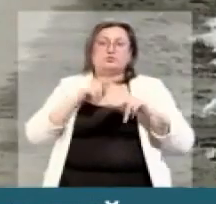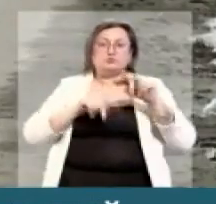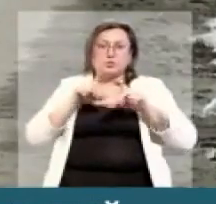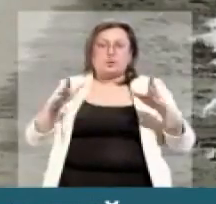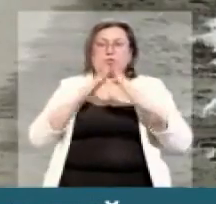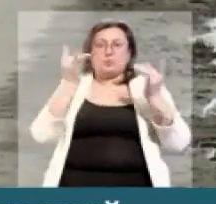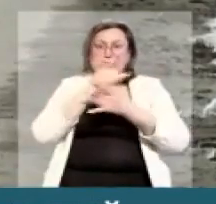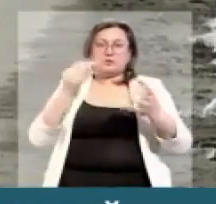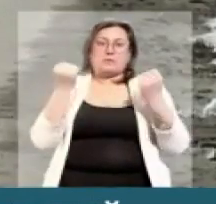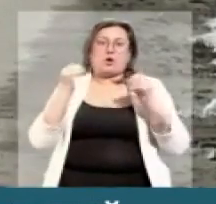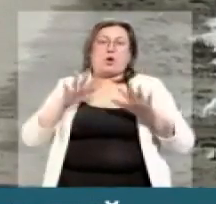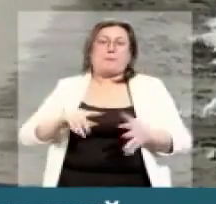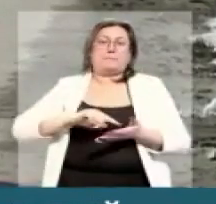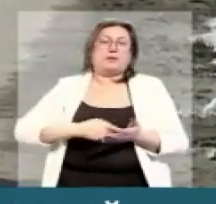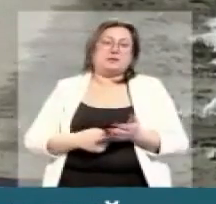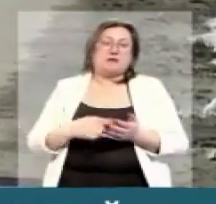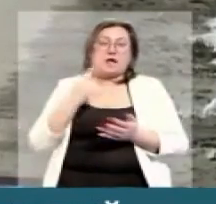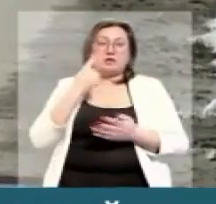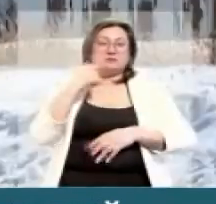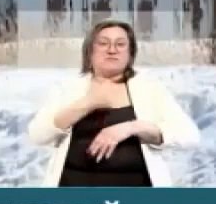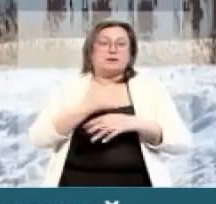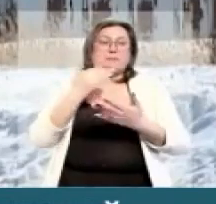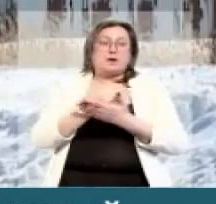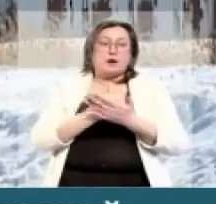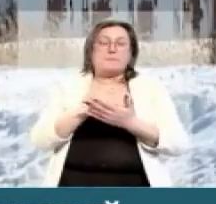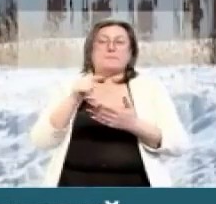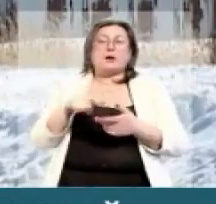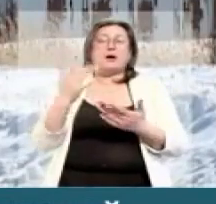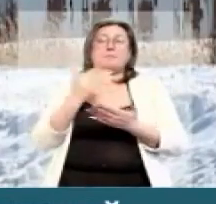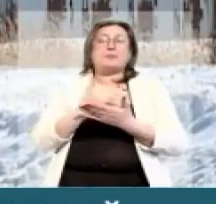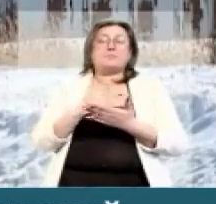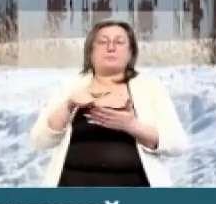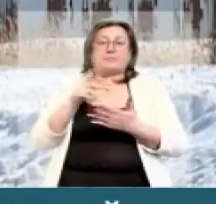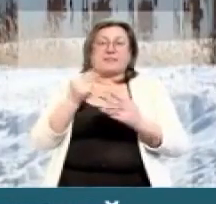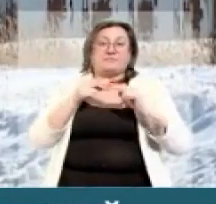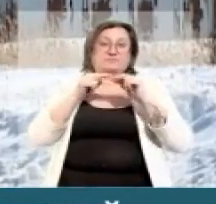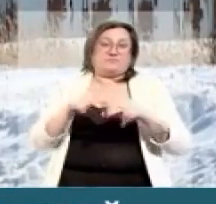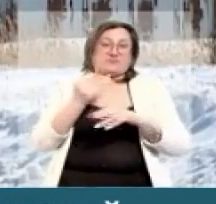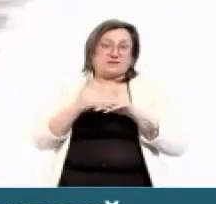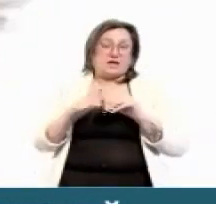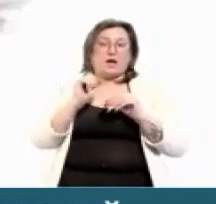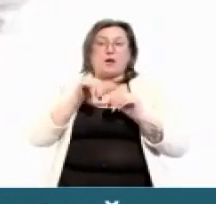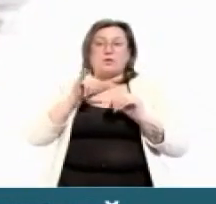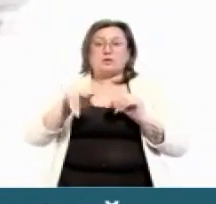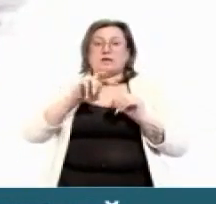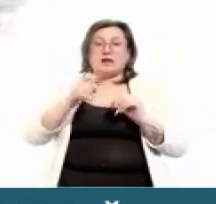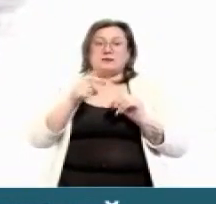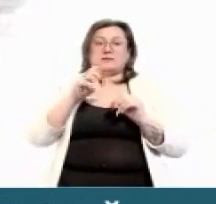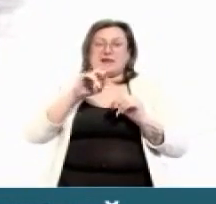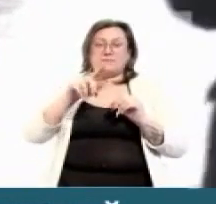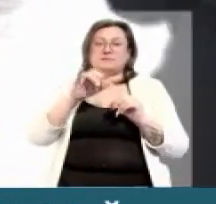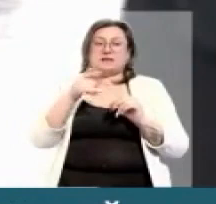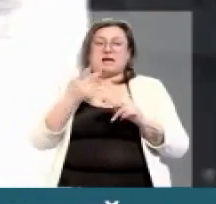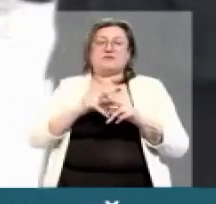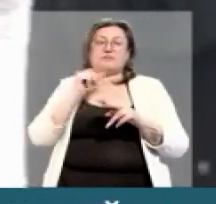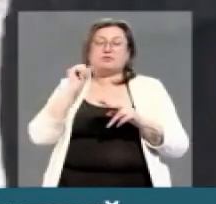дома культуры и спортивные объекты. Одна из основных программ, в рамках которой поступает финансирование АУЛ ЕЛБСГ. В прошедшем